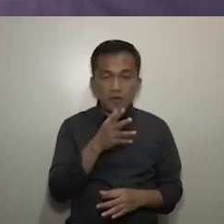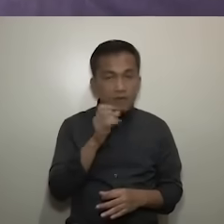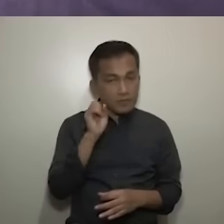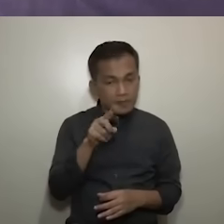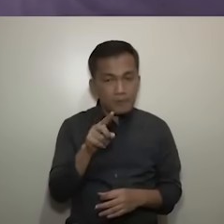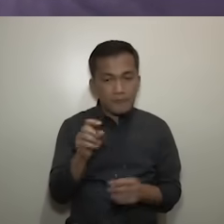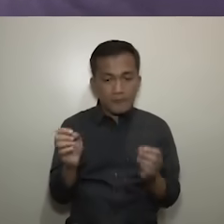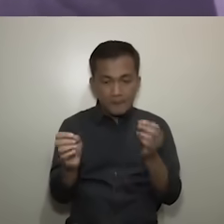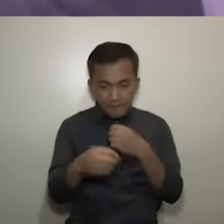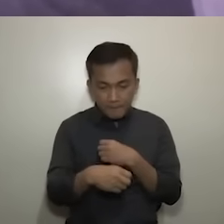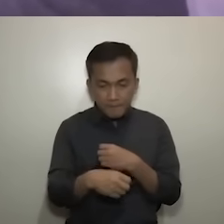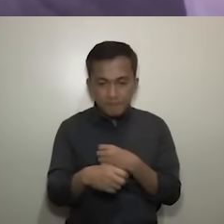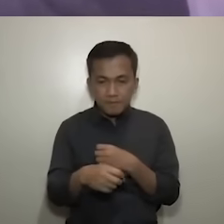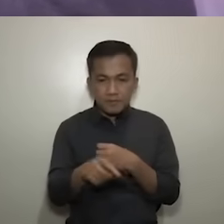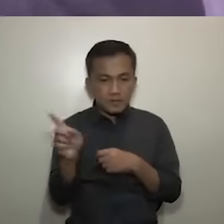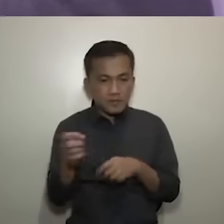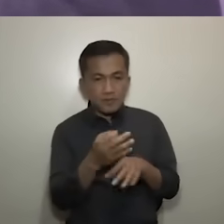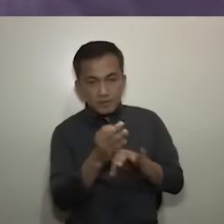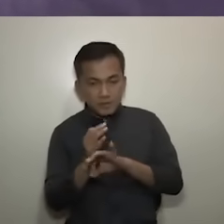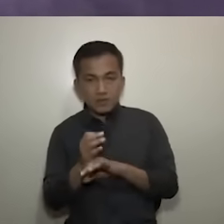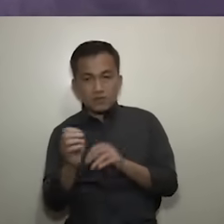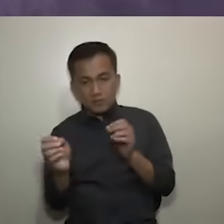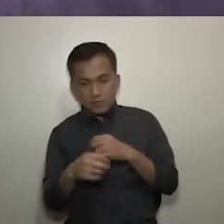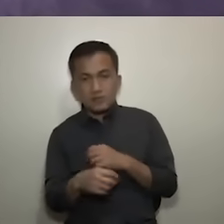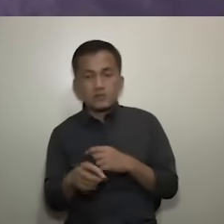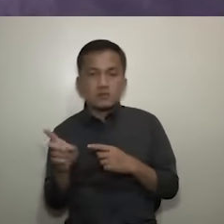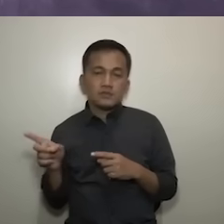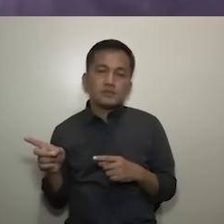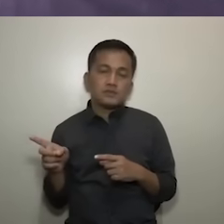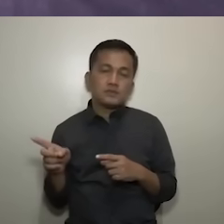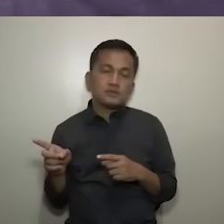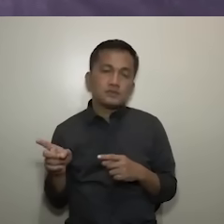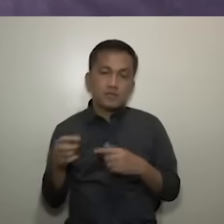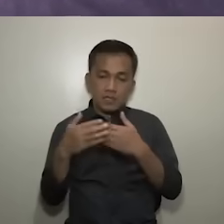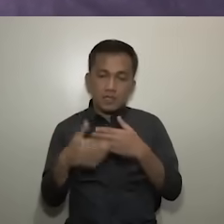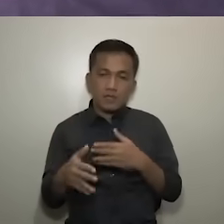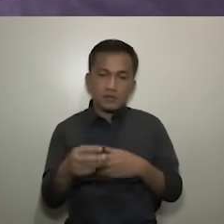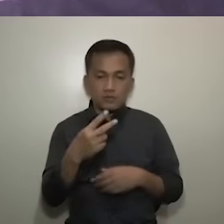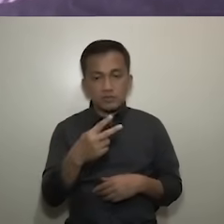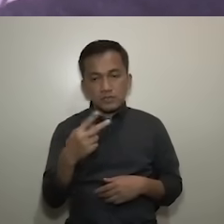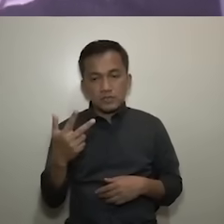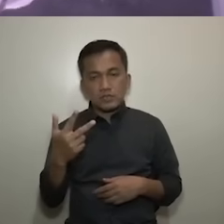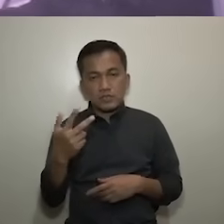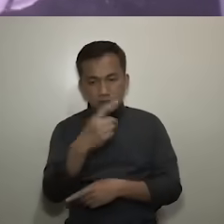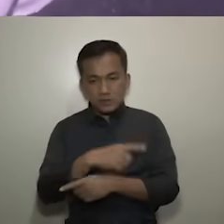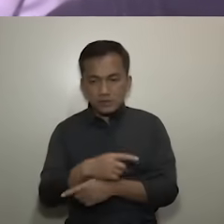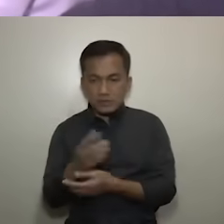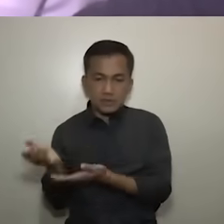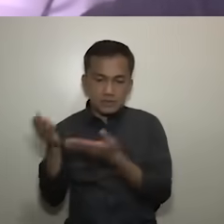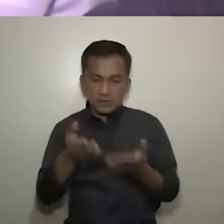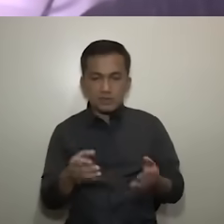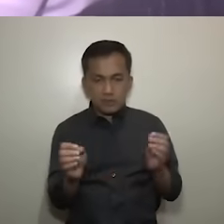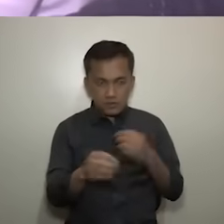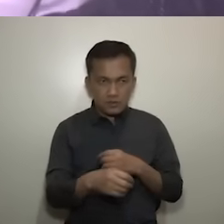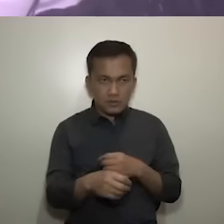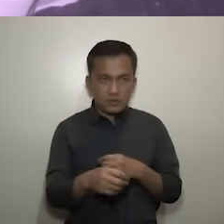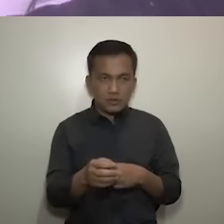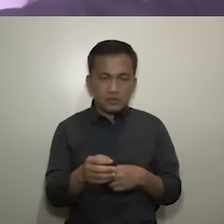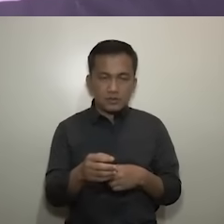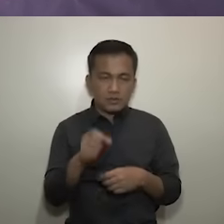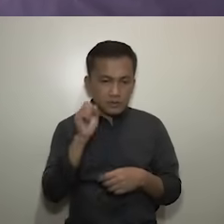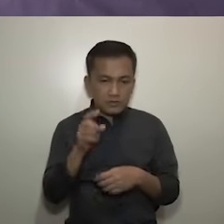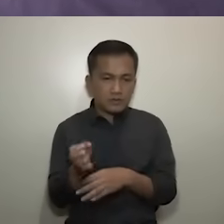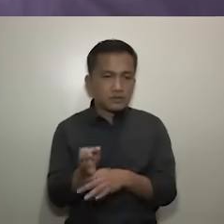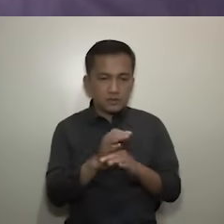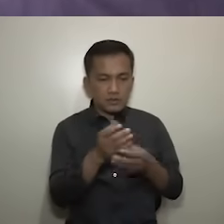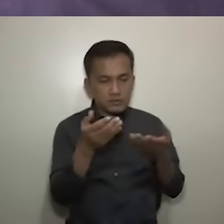sa office. Pipick up niya sa office. Tapos, after ng 2 to 3 days, iahatid niya sa office. Iahatid ulit ng ate ko sa